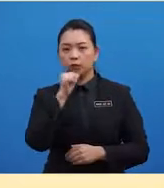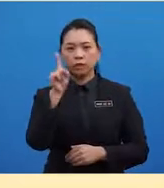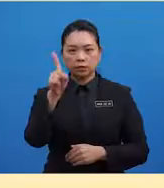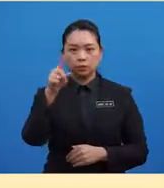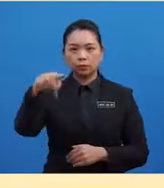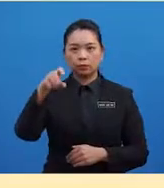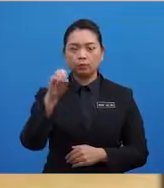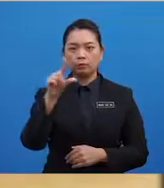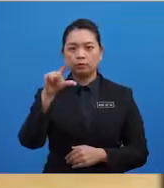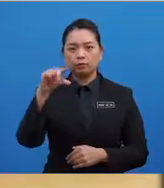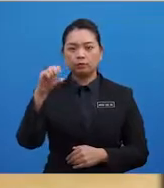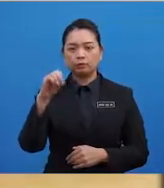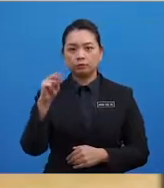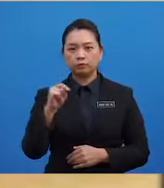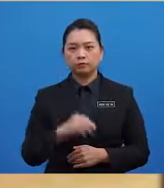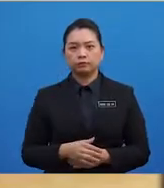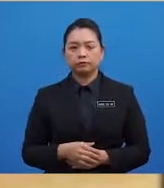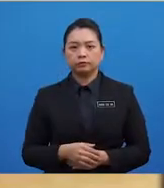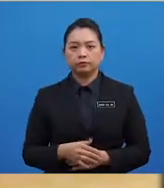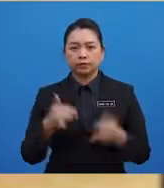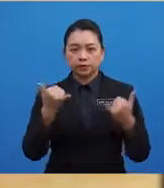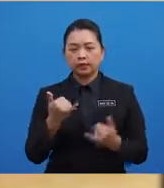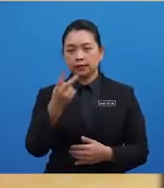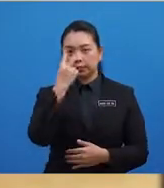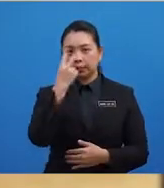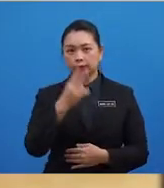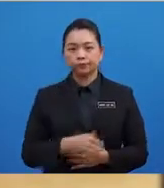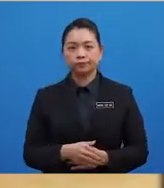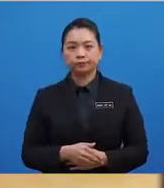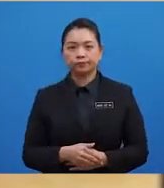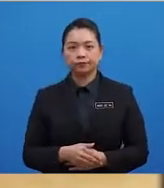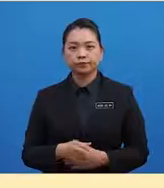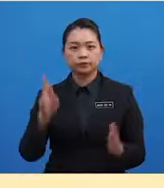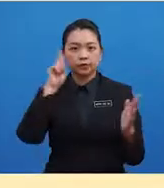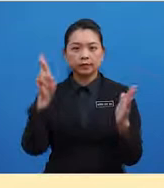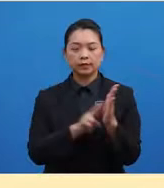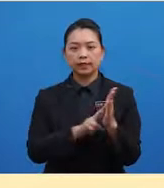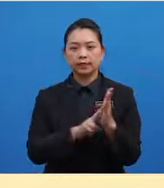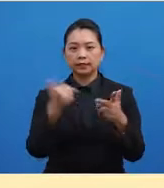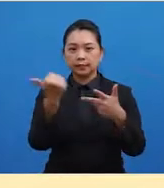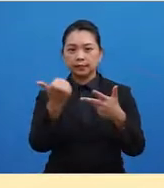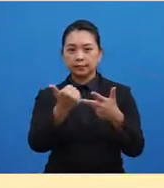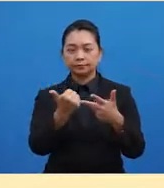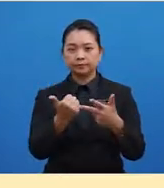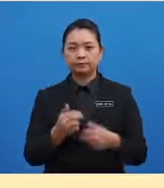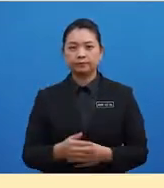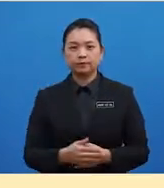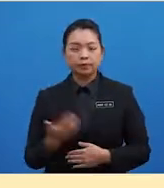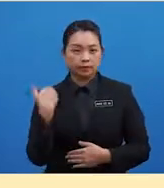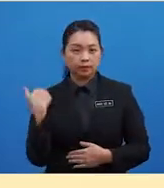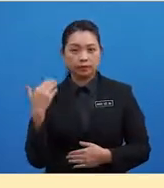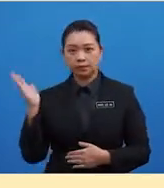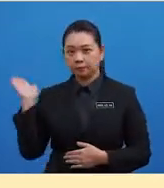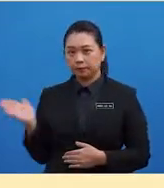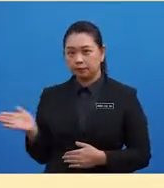poligon. Sekarang, mari kita sama-sama amati raja ketiga. Perkara pertama, adakah gambar